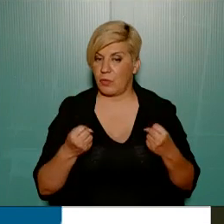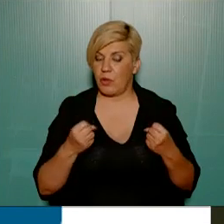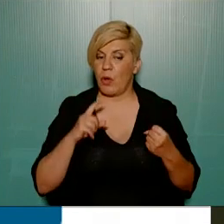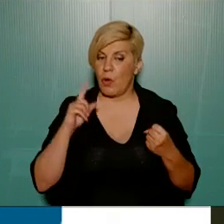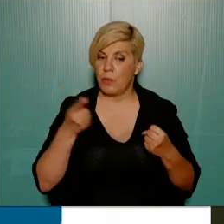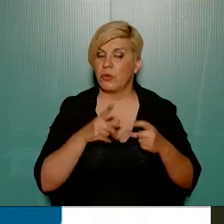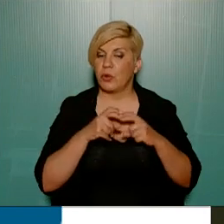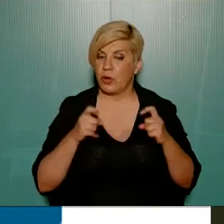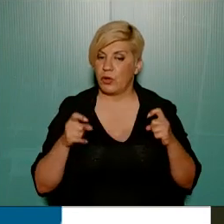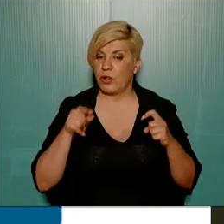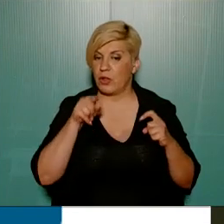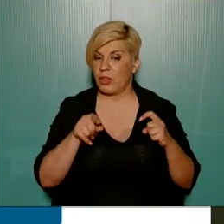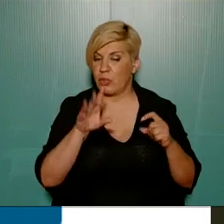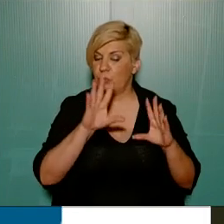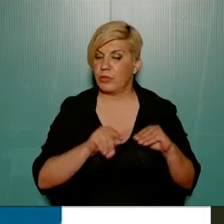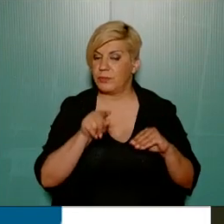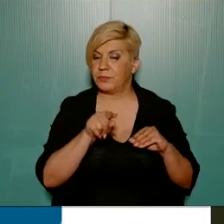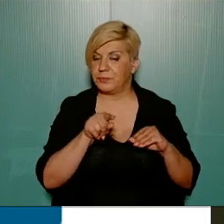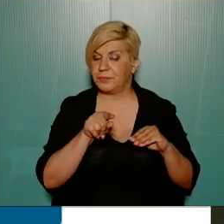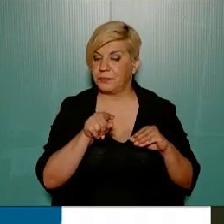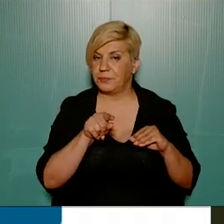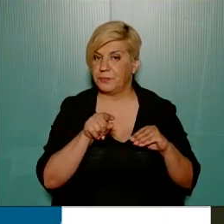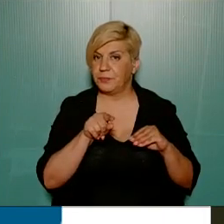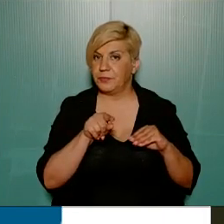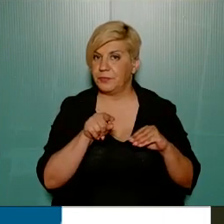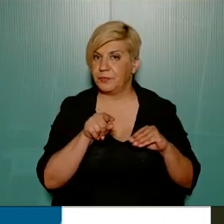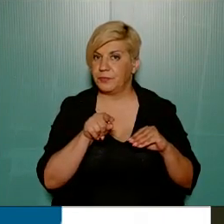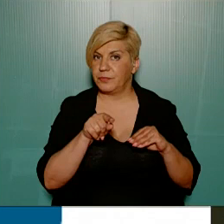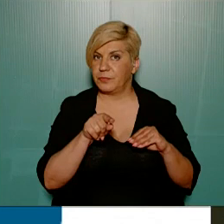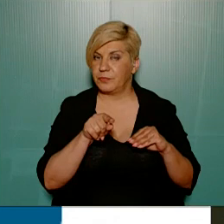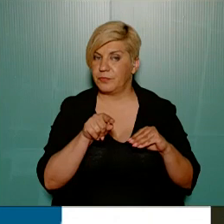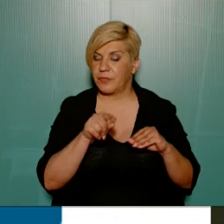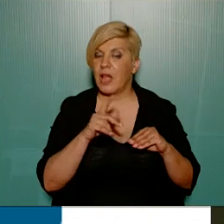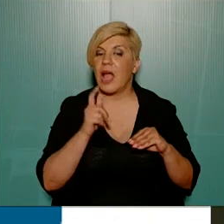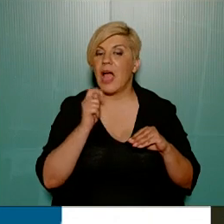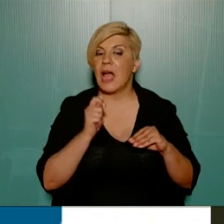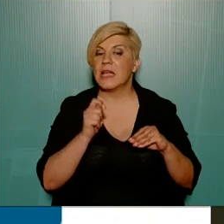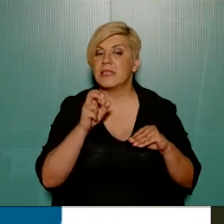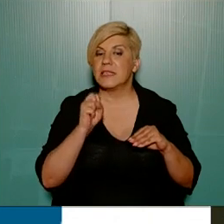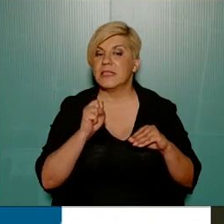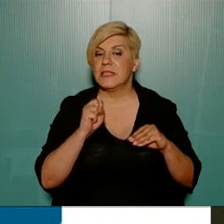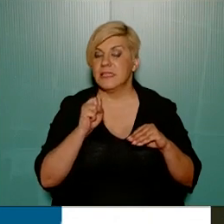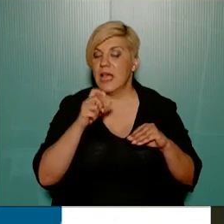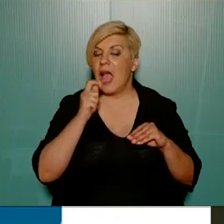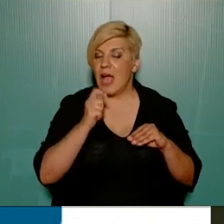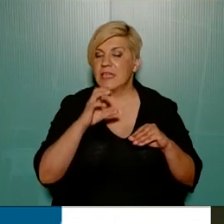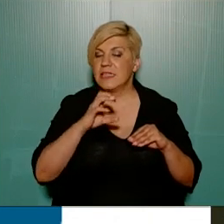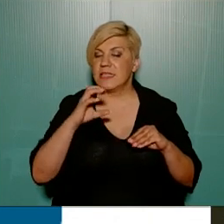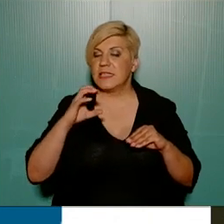όλο το υλικό. Εδώ έχουμε από την ΑΣΕΚ, την πρώτη